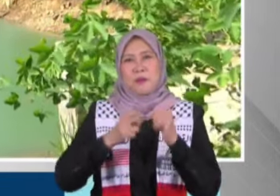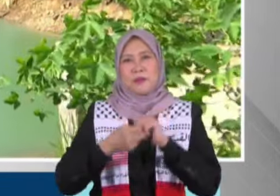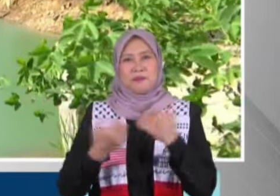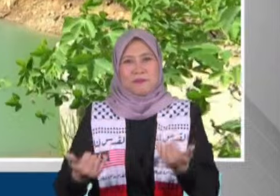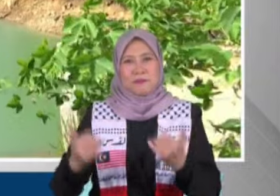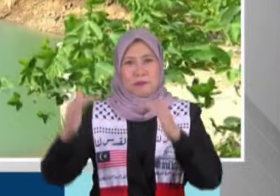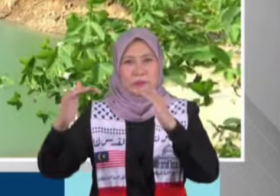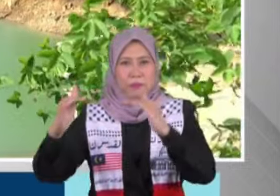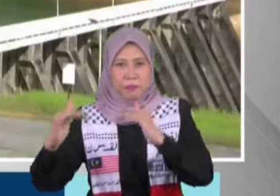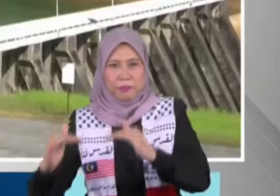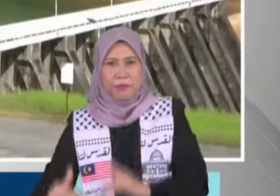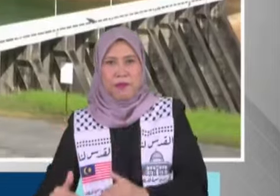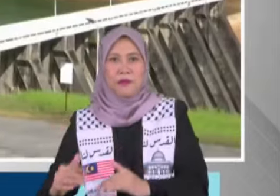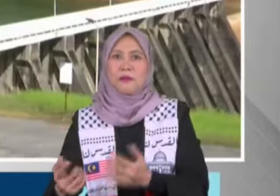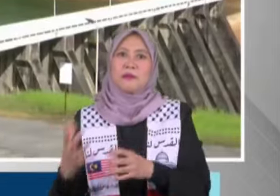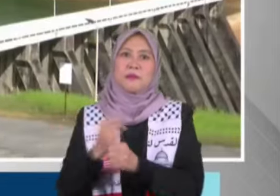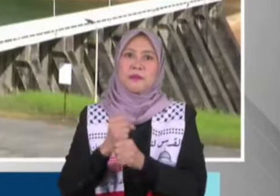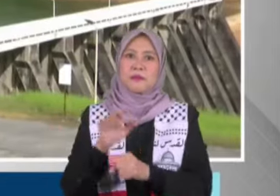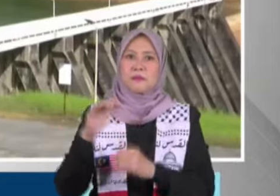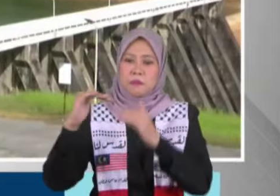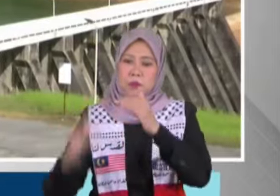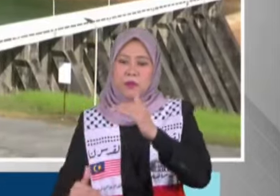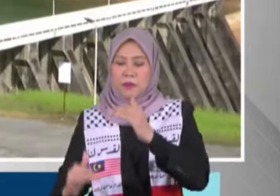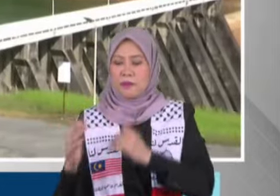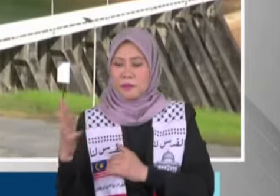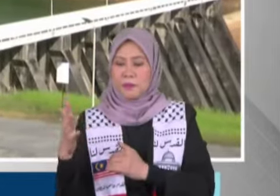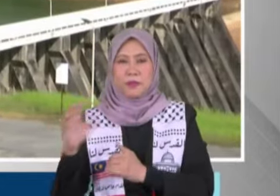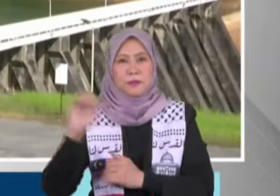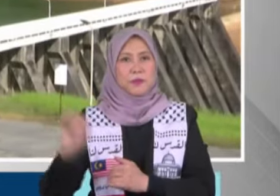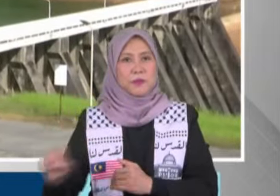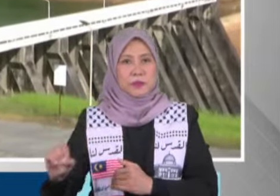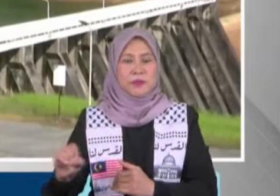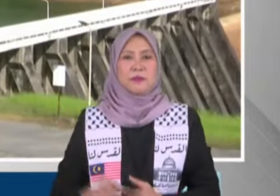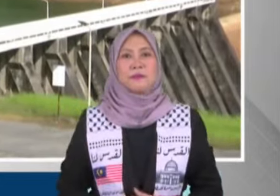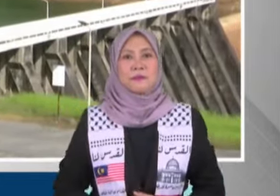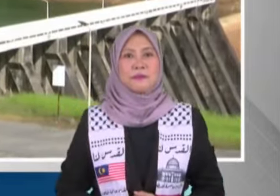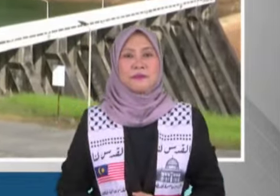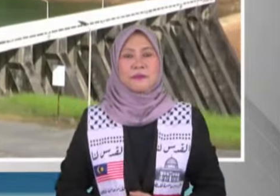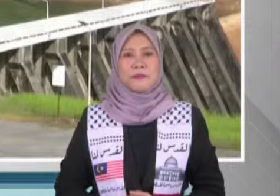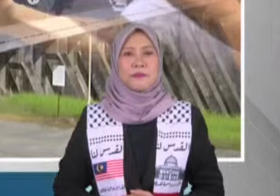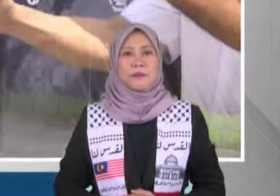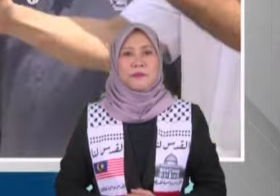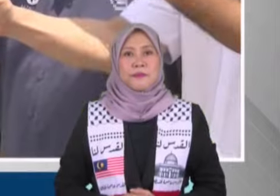paras takungan di empangan Pedu mencapai paras bawah 15%.